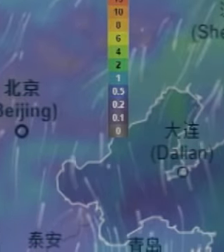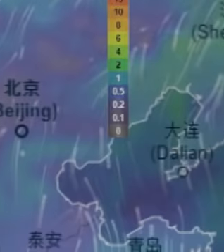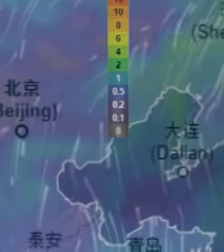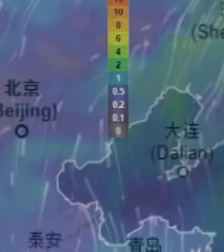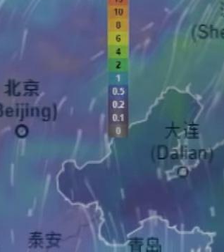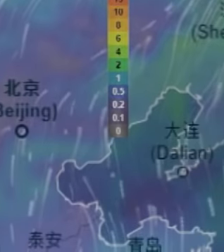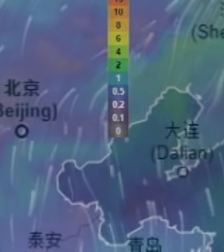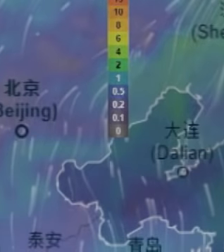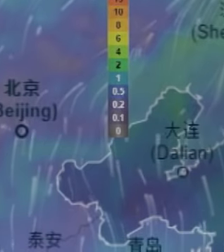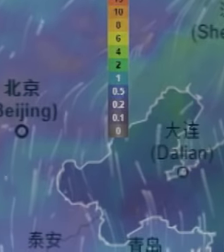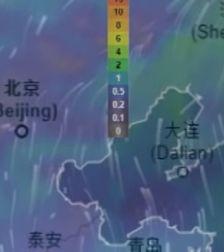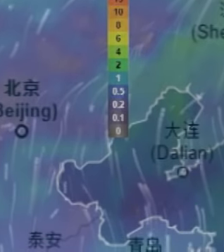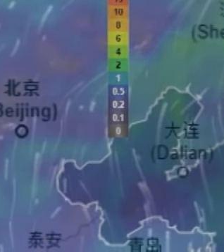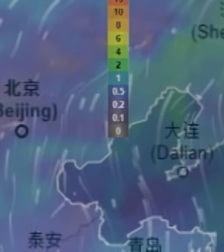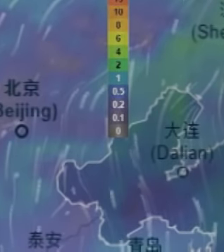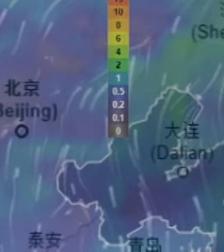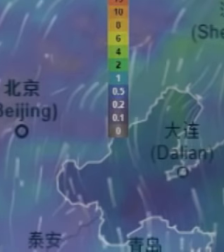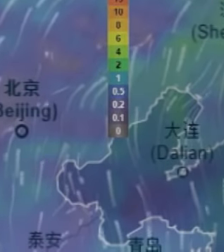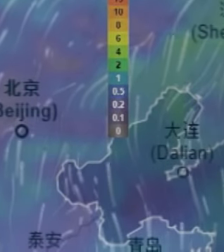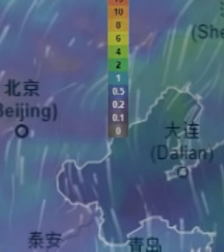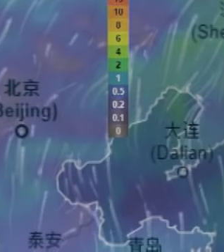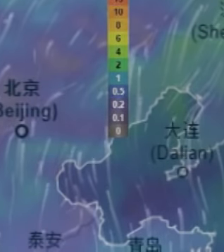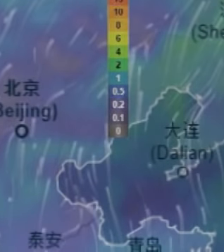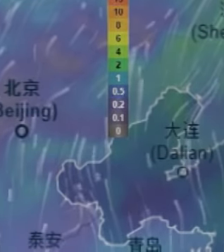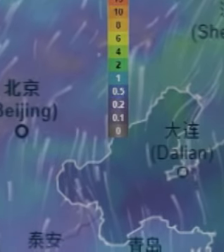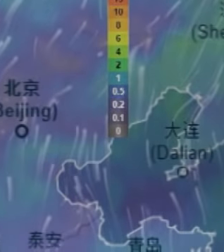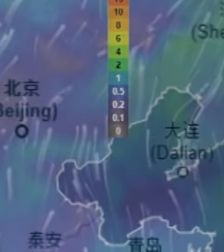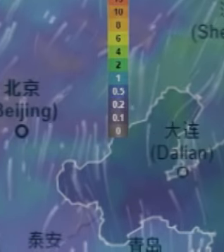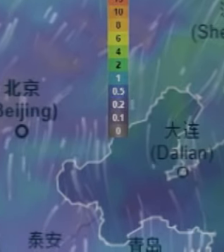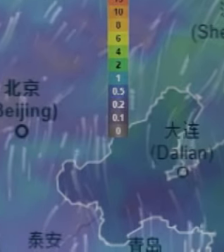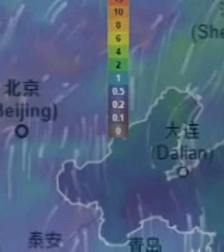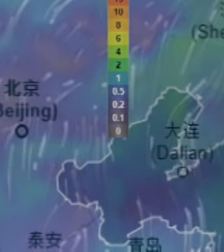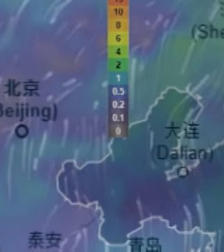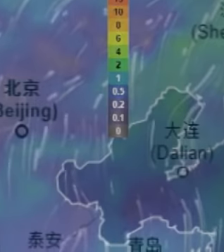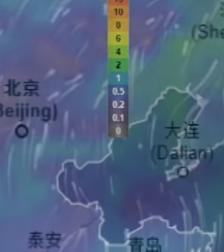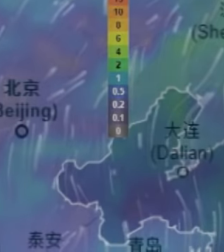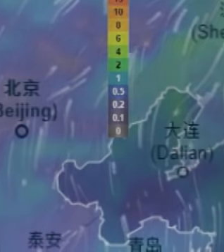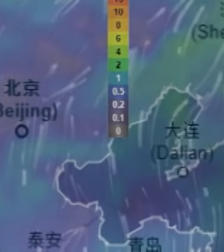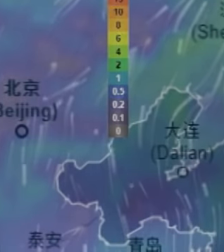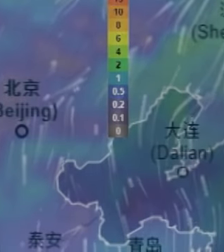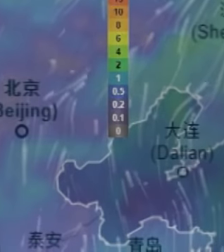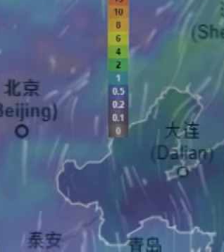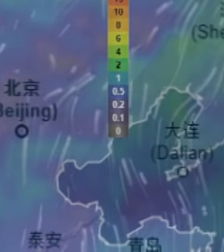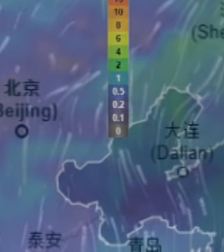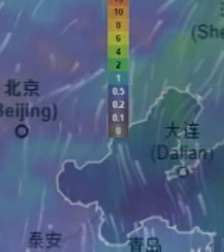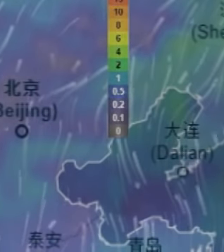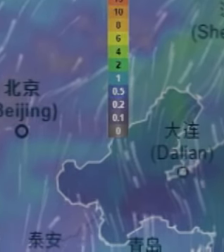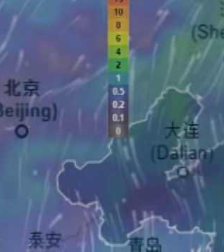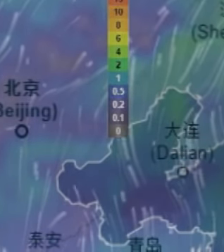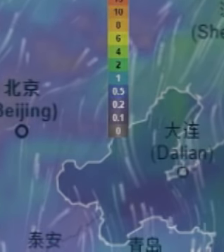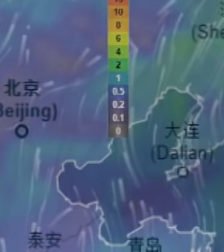6-11 метр хүртэл салхилах хэдий ч өдөртөө говь болон талхэрийн нутаг орчимд түр зуур секундэд 15-17 метр хүрч ширүүн сутлуудтай